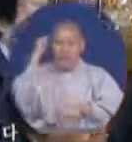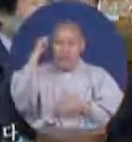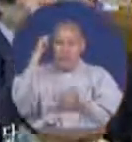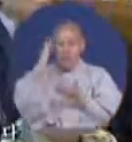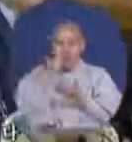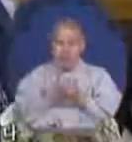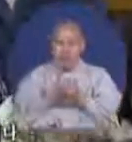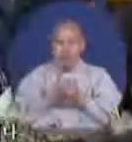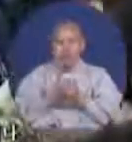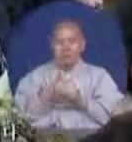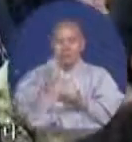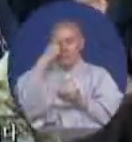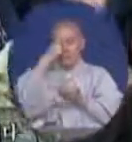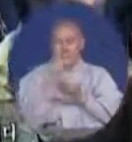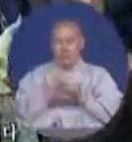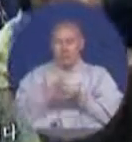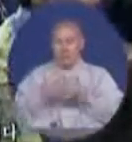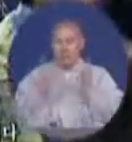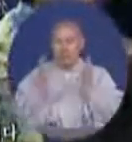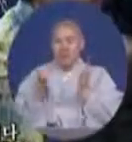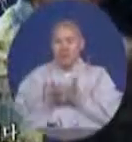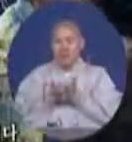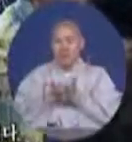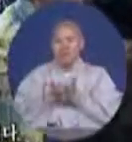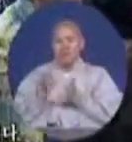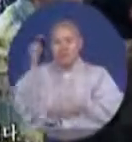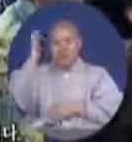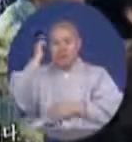없어요. 이 스님들은 다 외우는 거거든. 그게